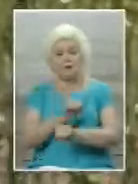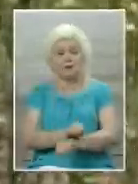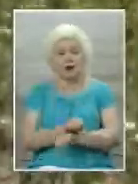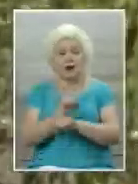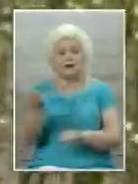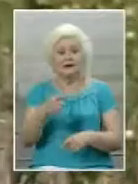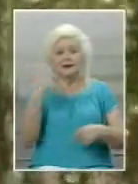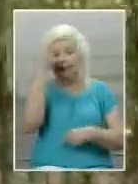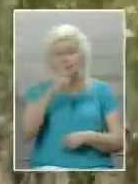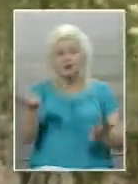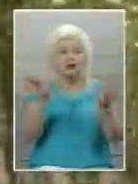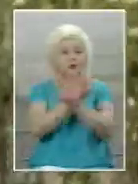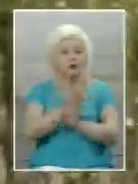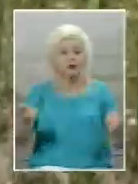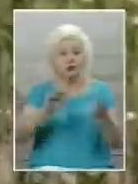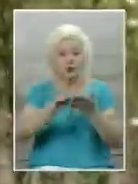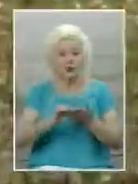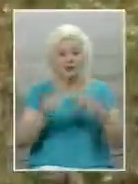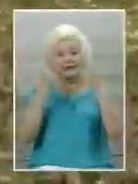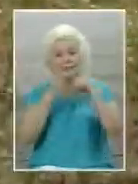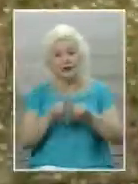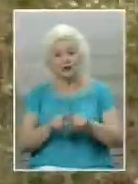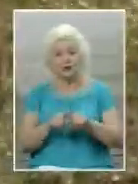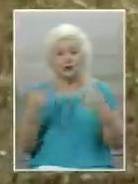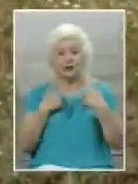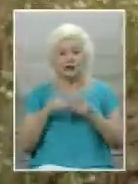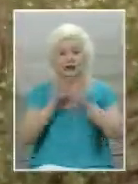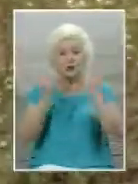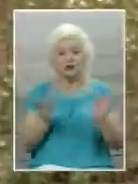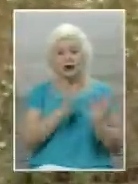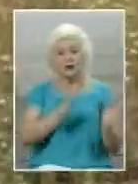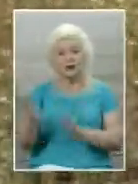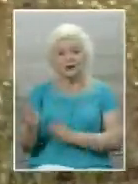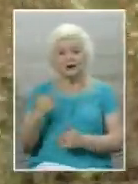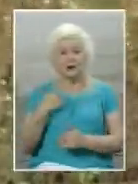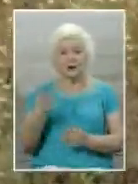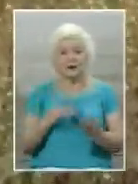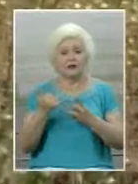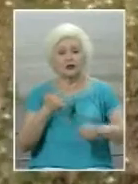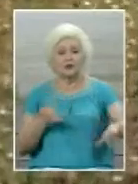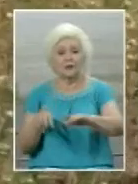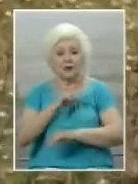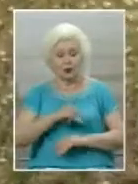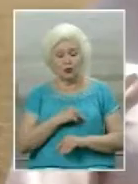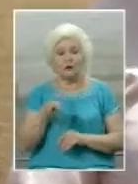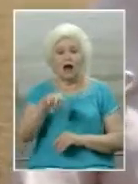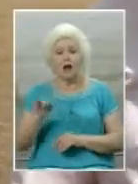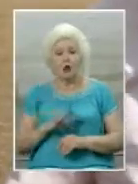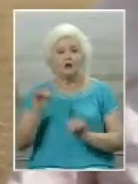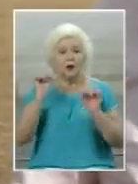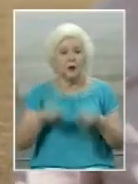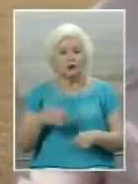Таким чином він чудово вписується в технологію нашу загальну, систему нашого загального землеробства. Крім того, льонолійний ми